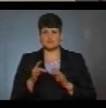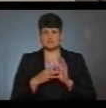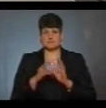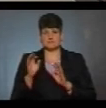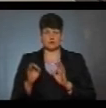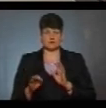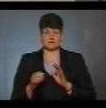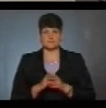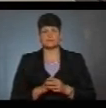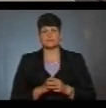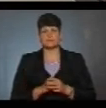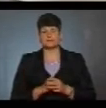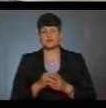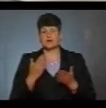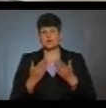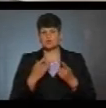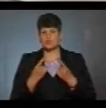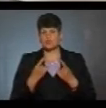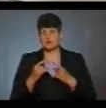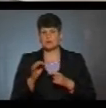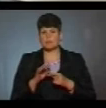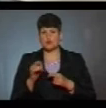8%. Якщо говорити про